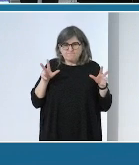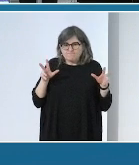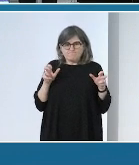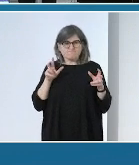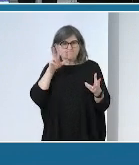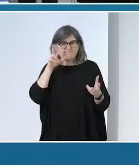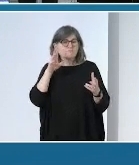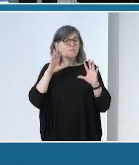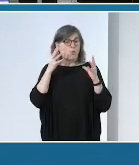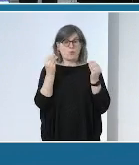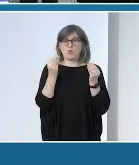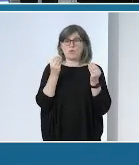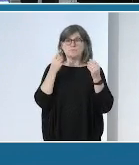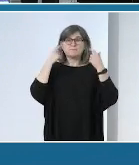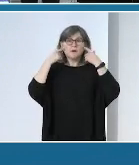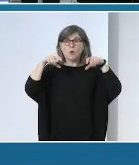dans l'oreille interne